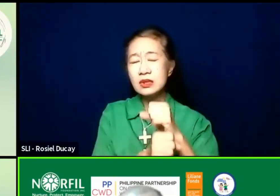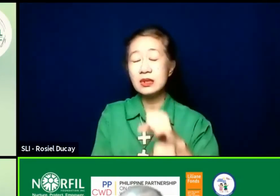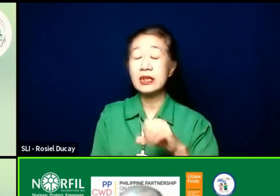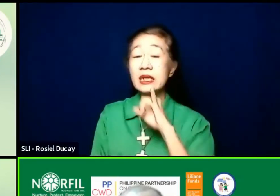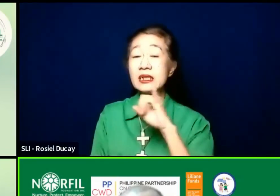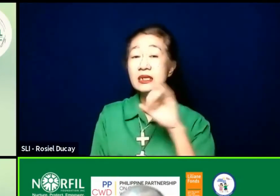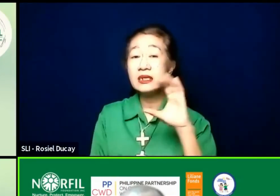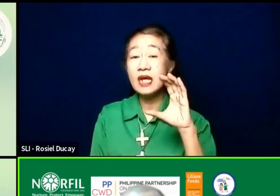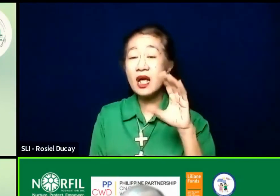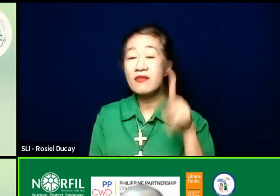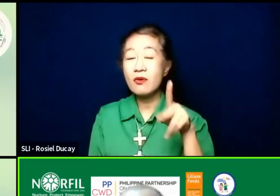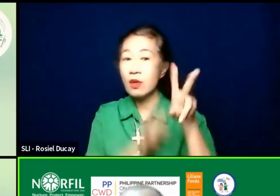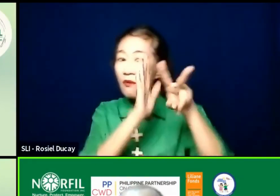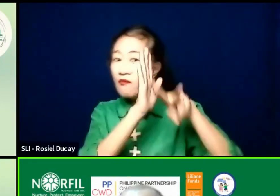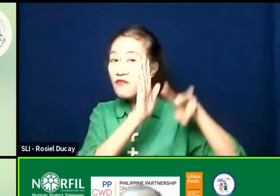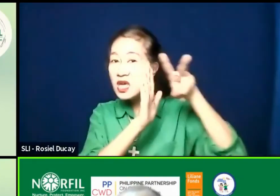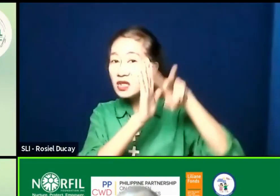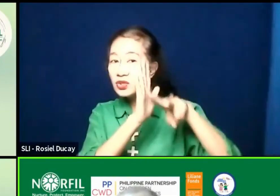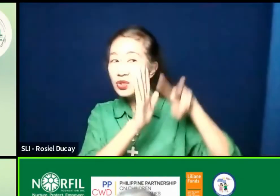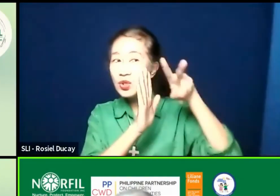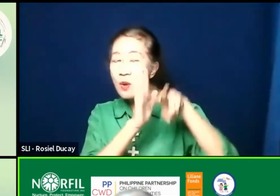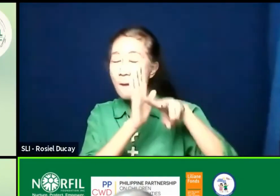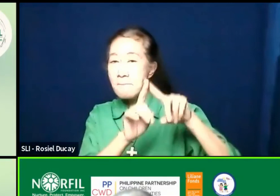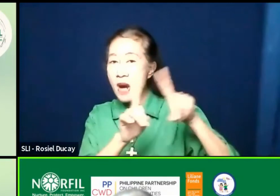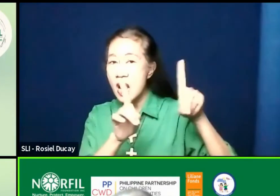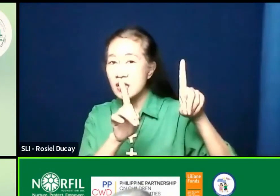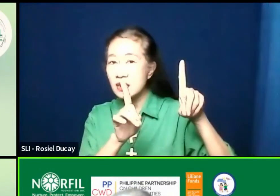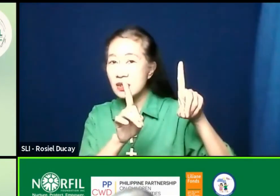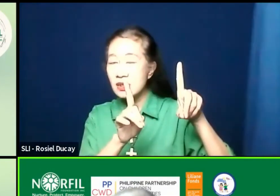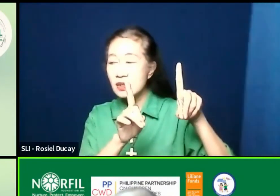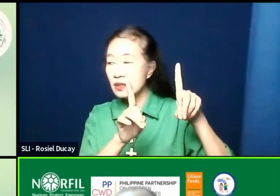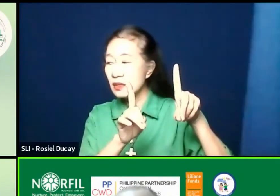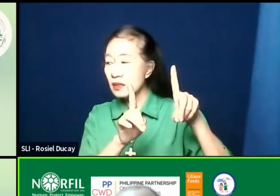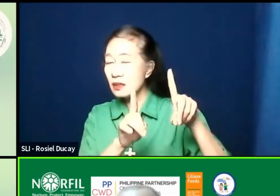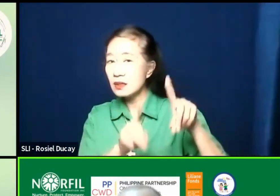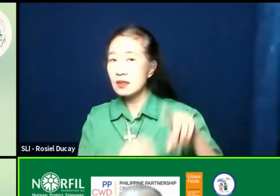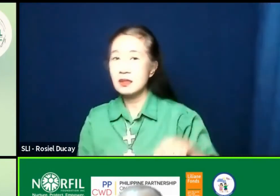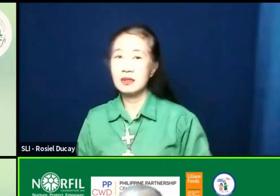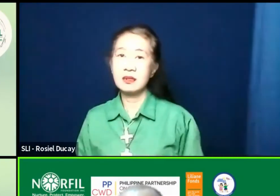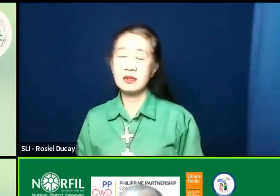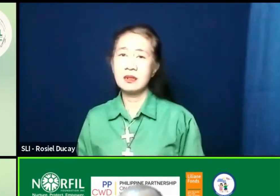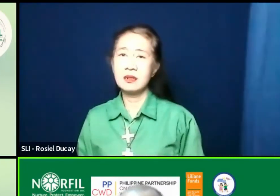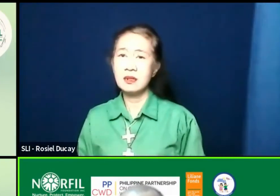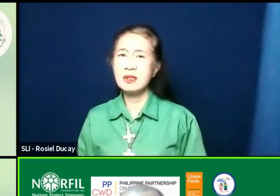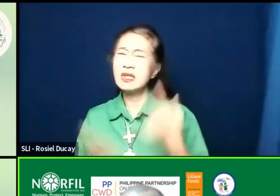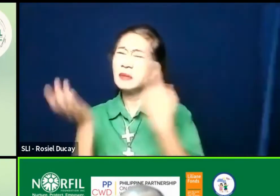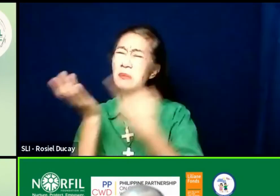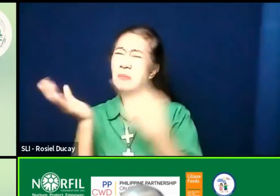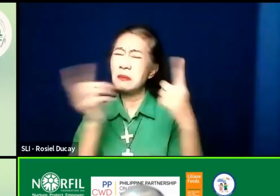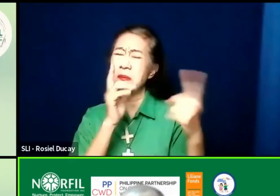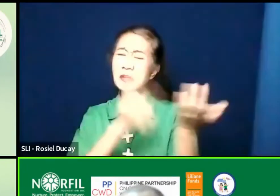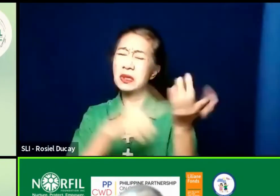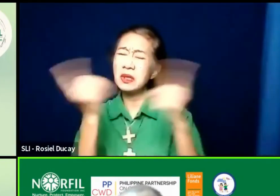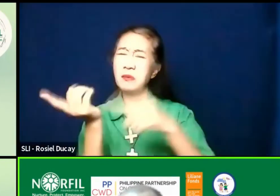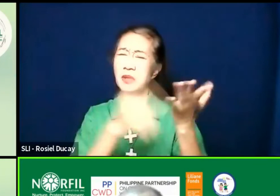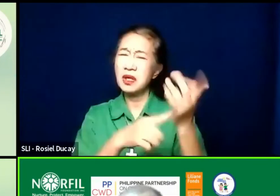cellphone, video. Pero debate din yan sa mundo namin sa